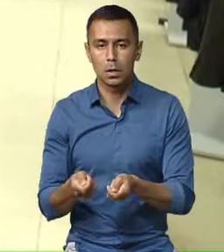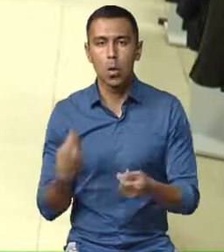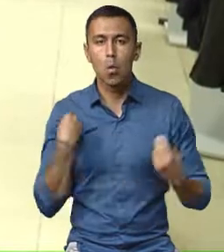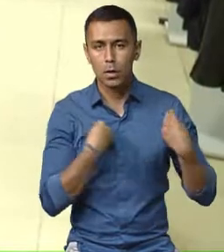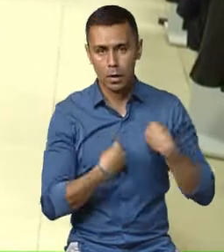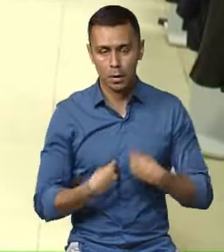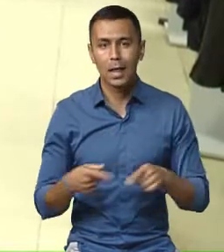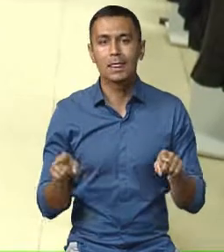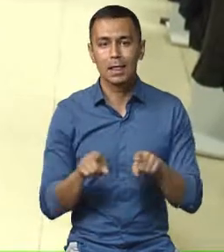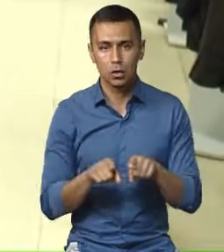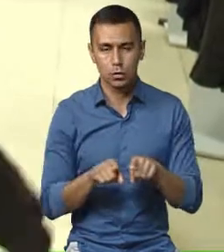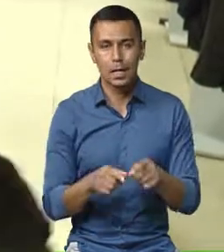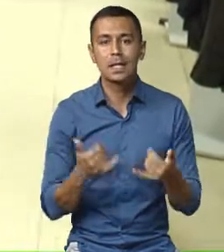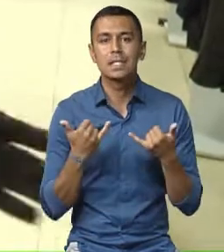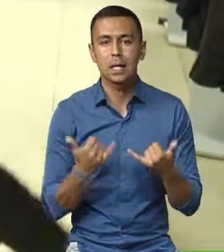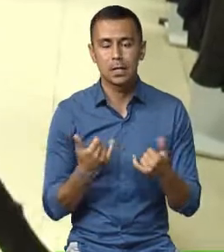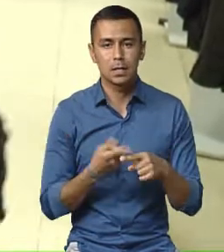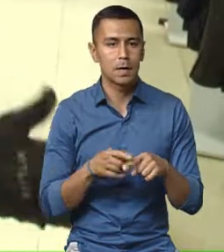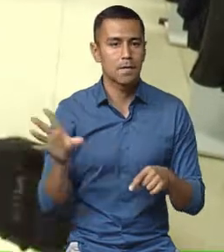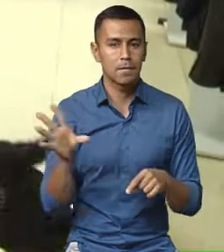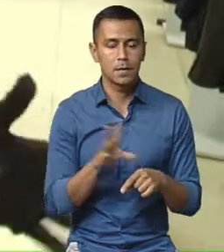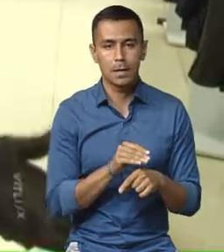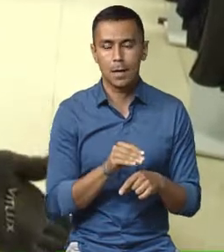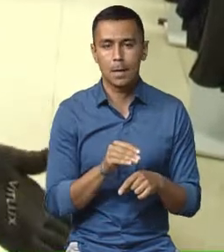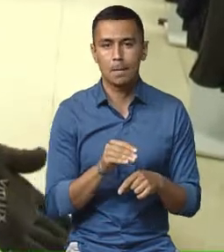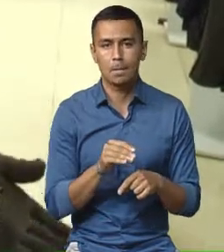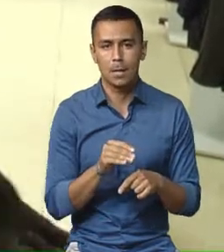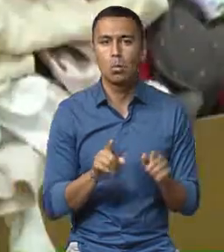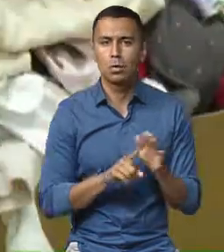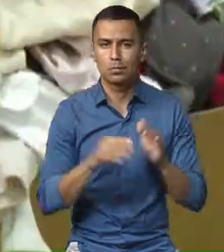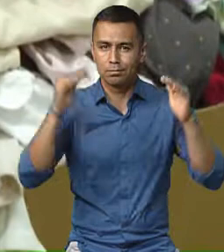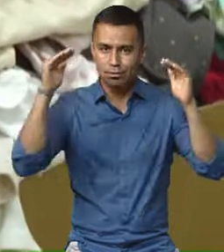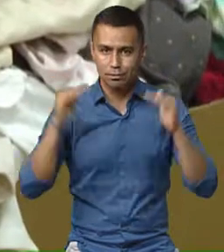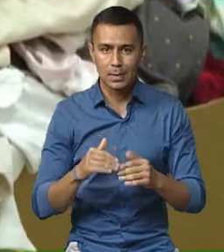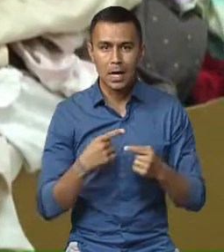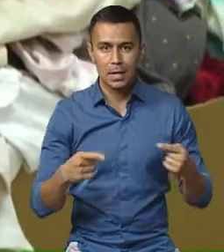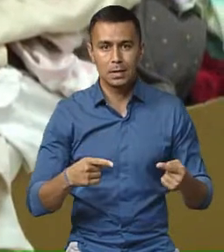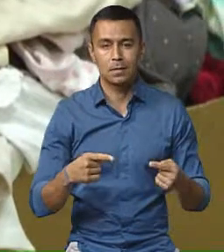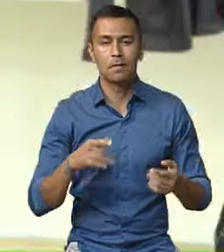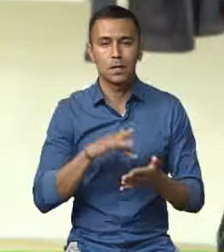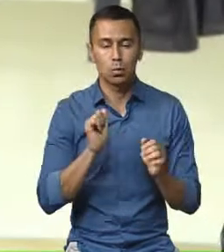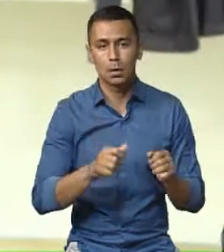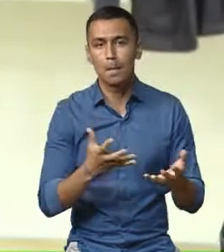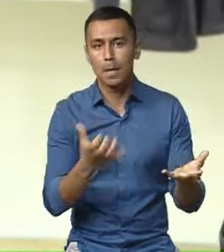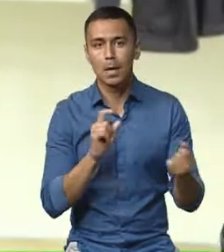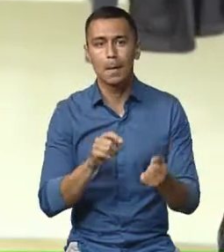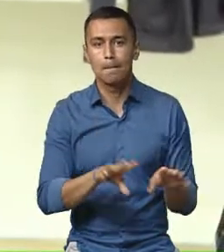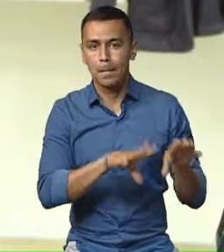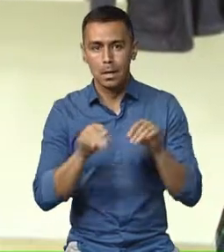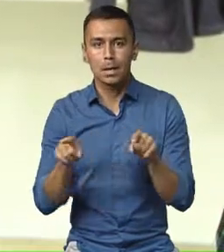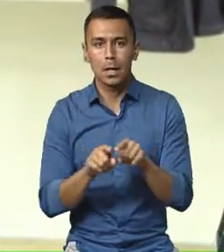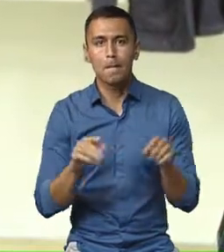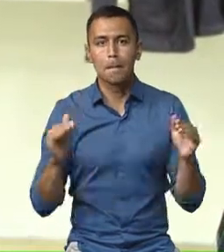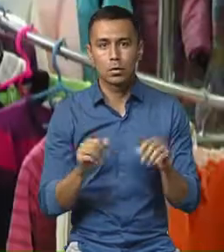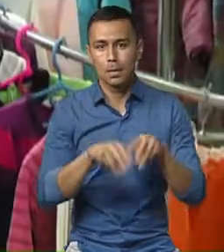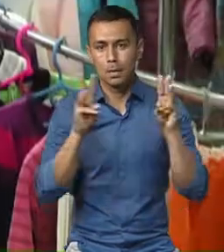одяг теж. Зараз це все пішло вже зменшено. Речі у центрі можуть брати як переселенці, так і